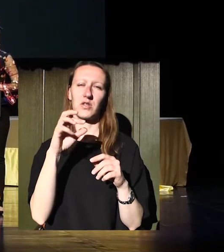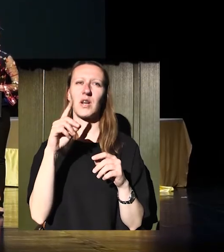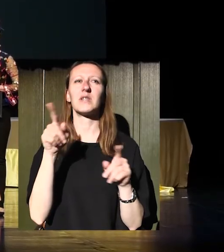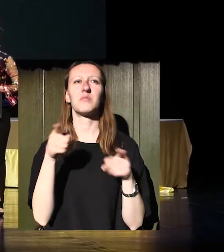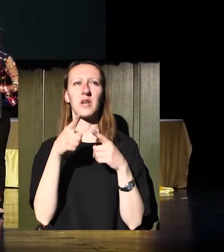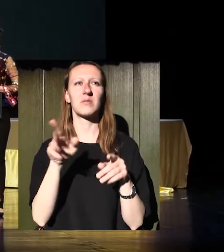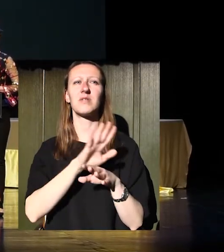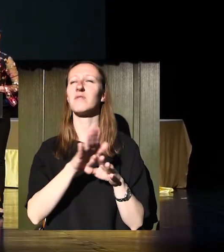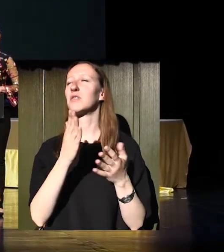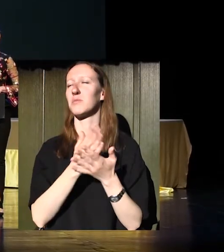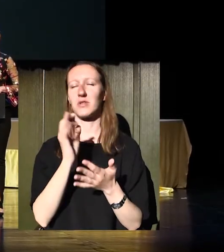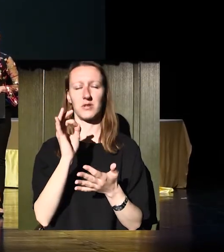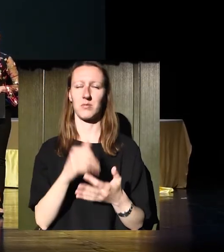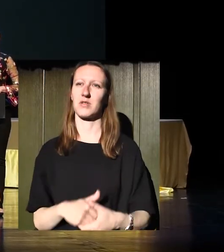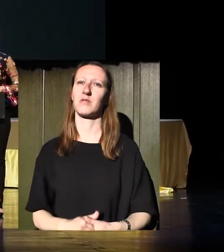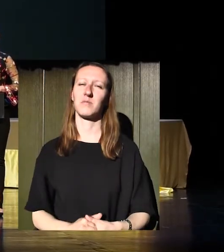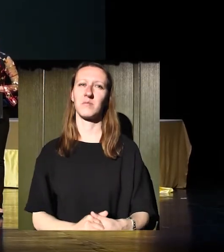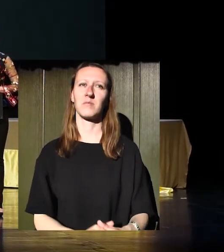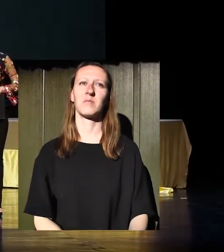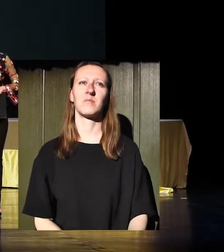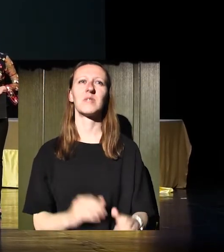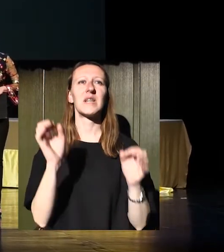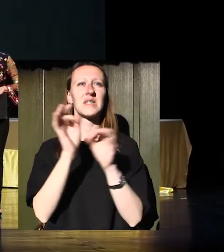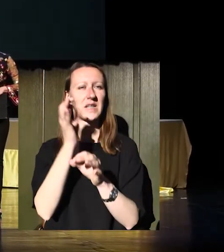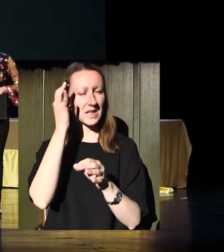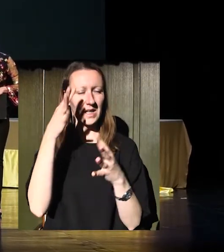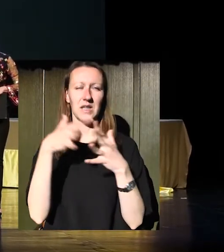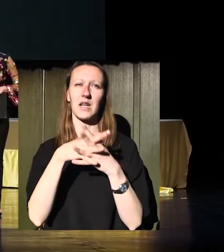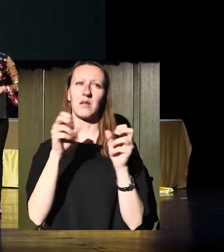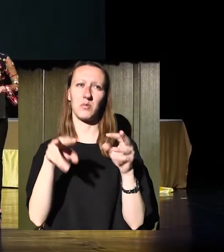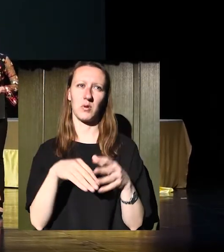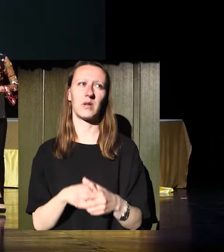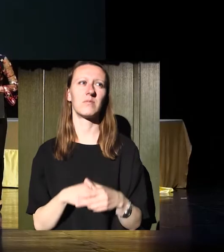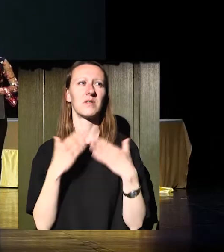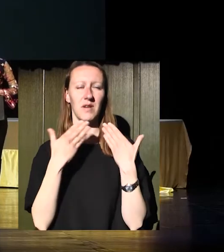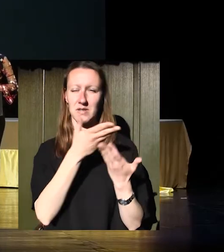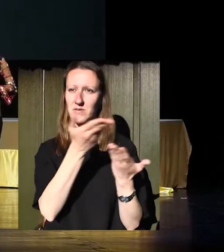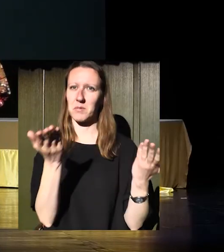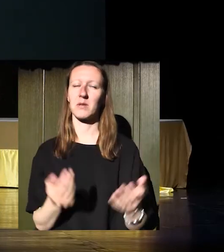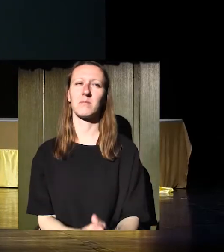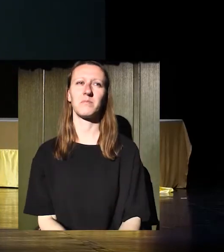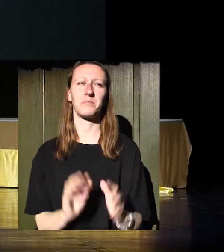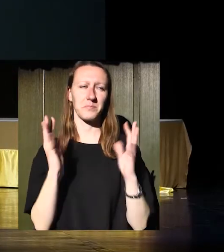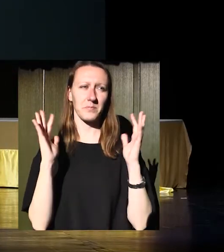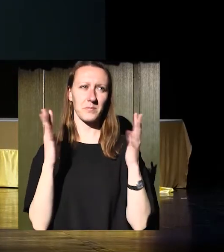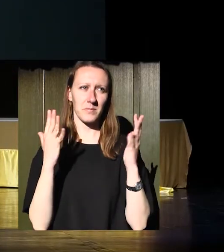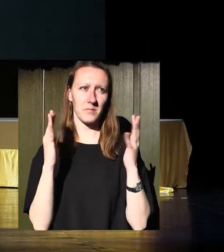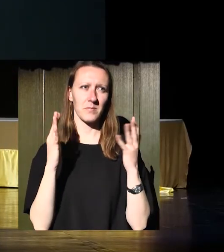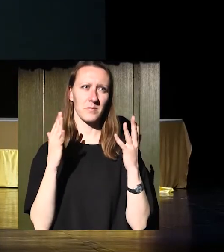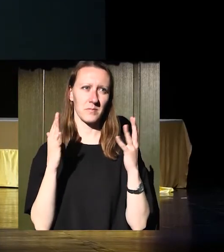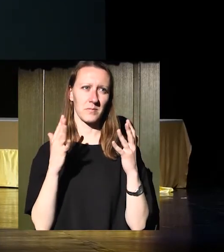Krajcer con la canzone Andrà tutto bene. Sretan vam Dan grada Pule. Grazie a tutti.